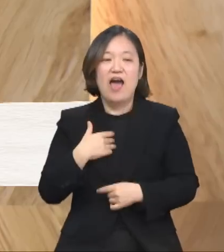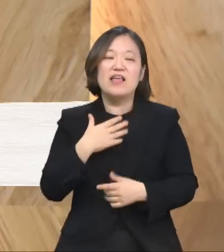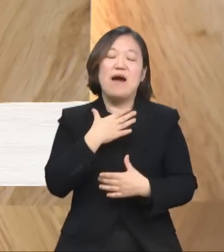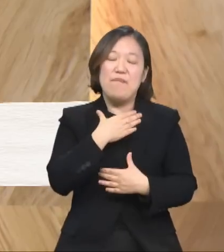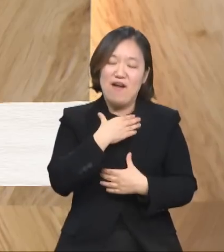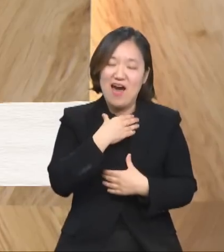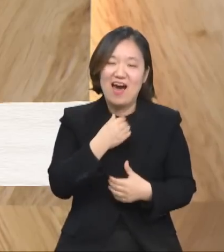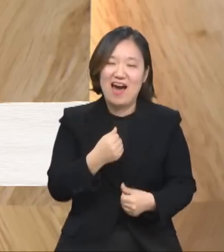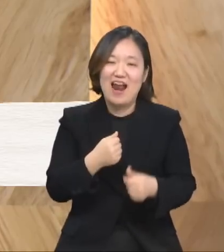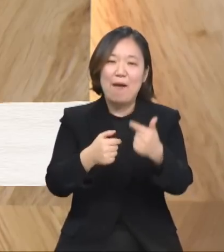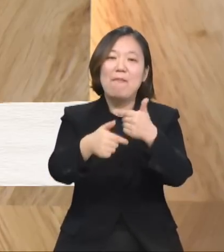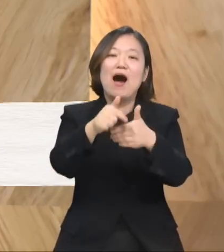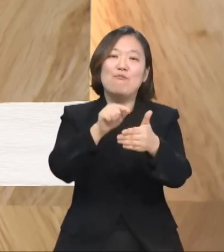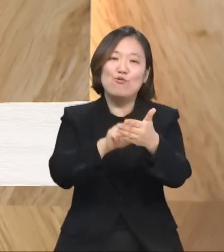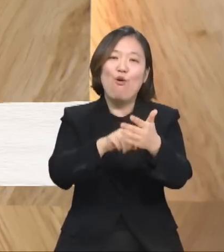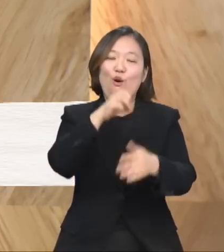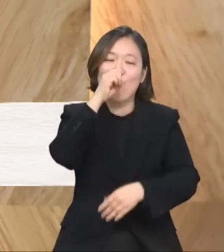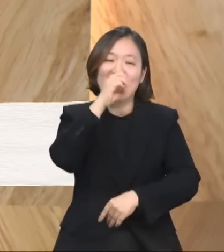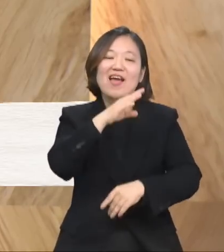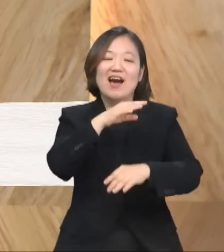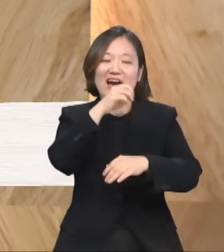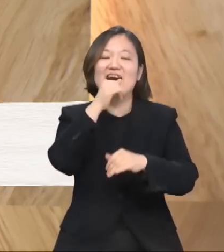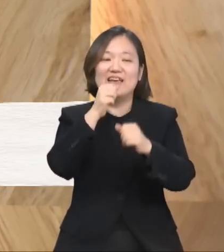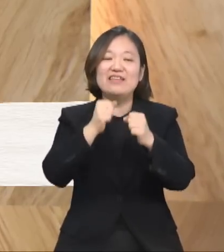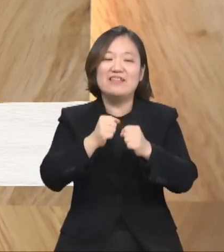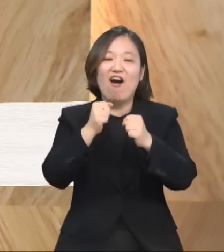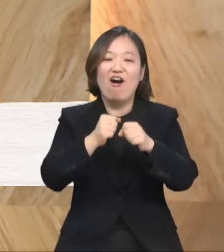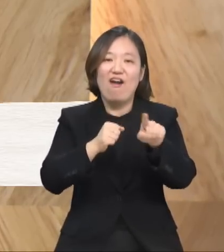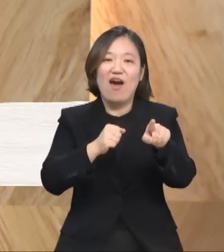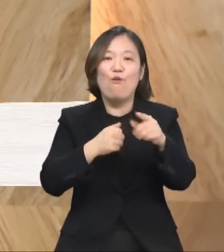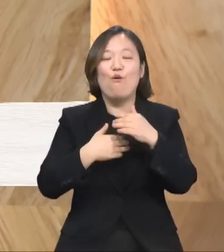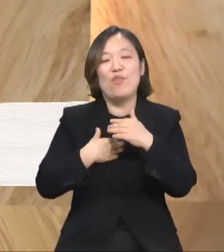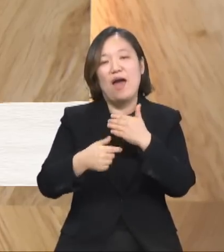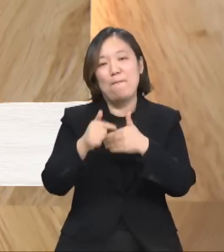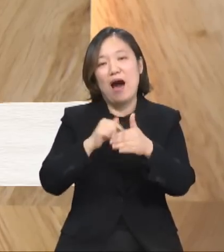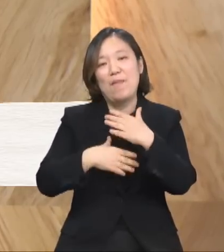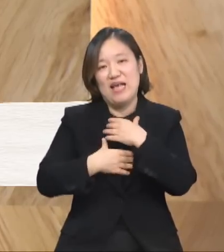편안한 마음으로 있어 보라고 안심시켜 주셨습니다